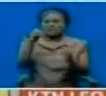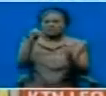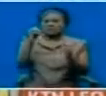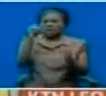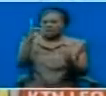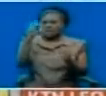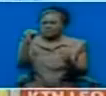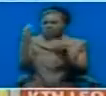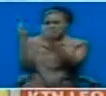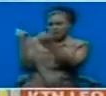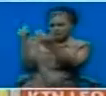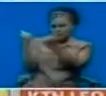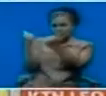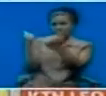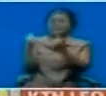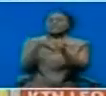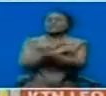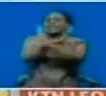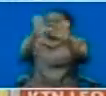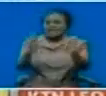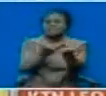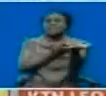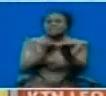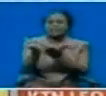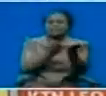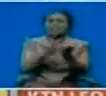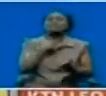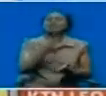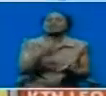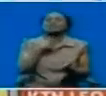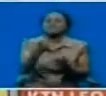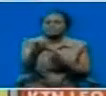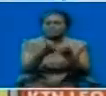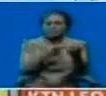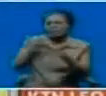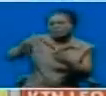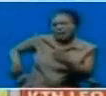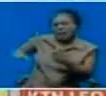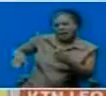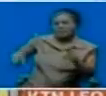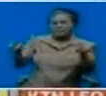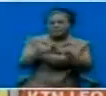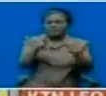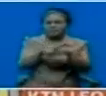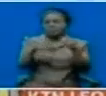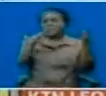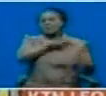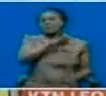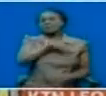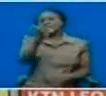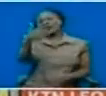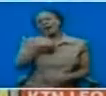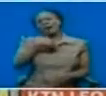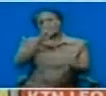inazidi kukaribia kila uchao, ni wazi kwamba huduma za voicemail zinavuta mkia humu nchini, licha ya manufaa yake si